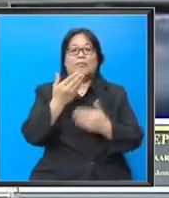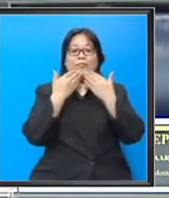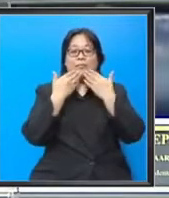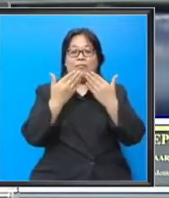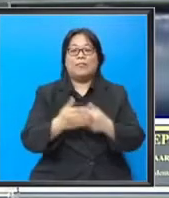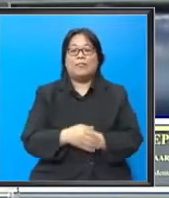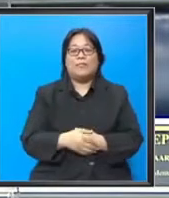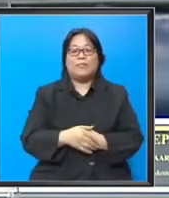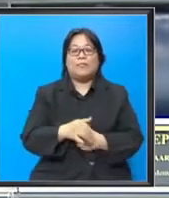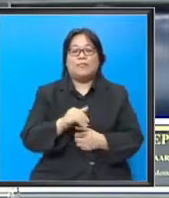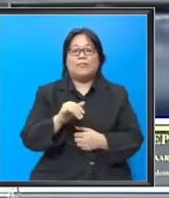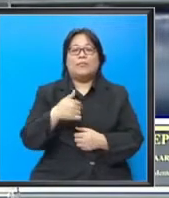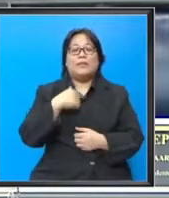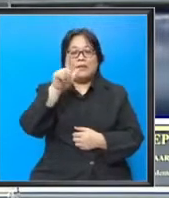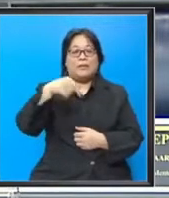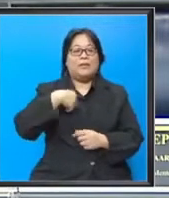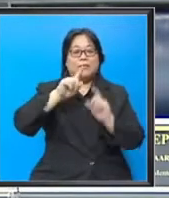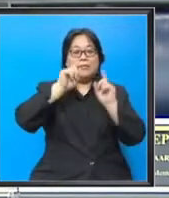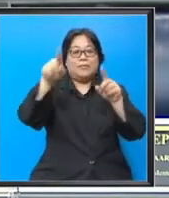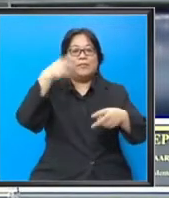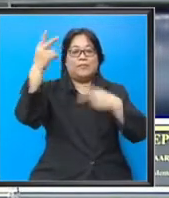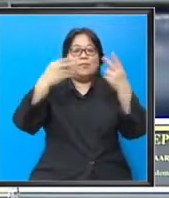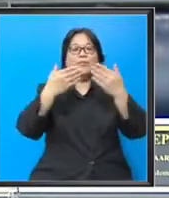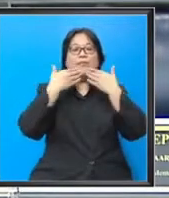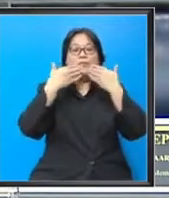hati wayauma kita pergi melawak syaa Allah ngecek email Android